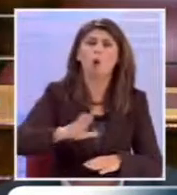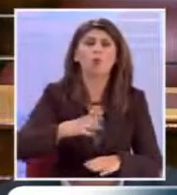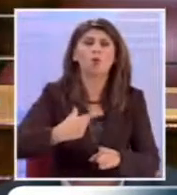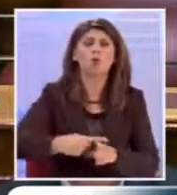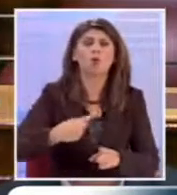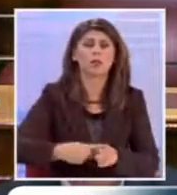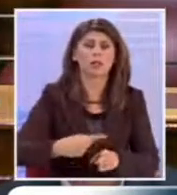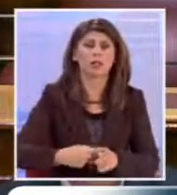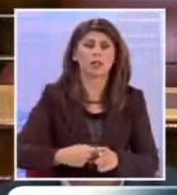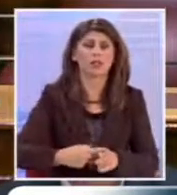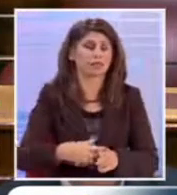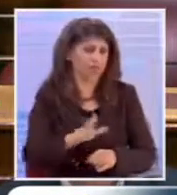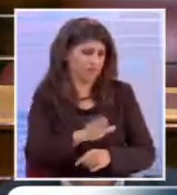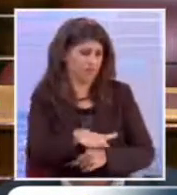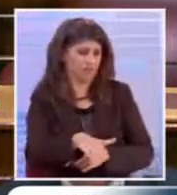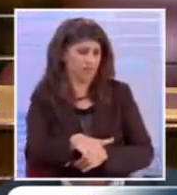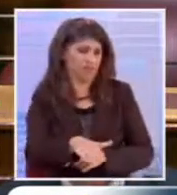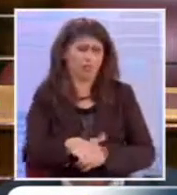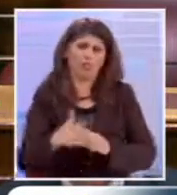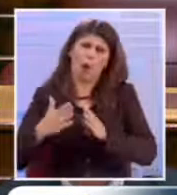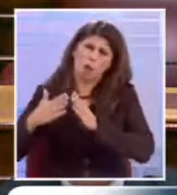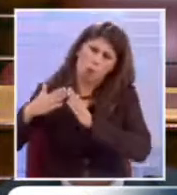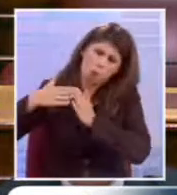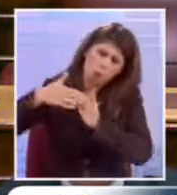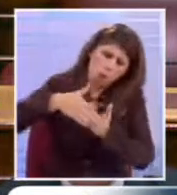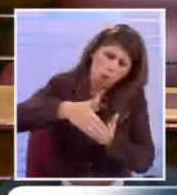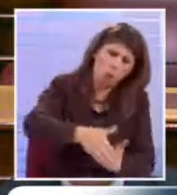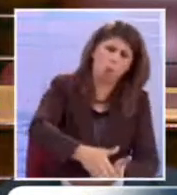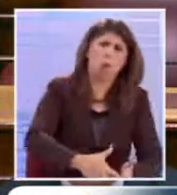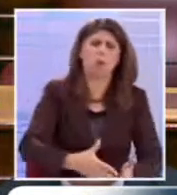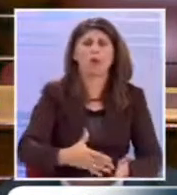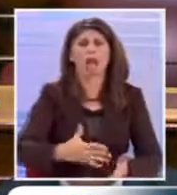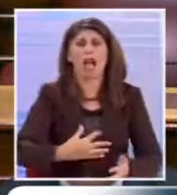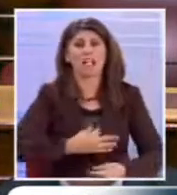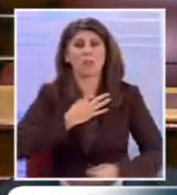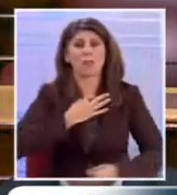απαξίωση και καταβυθίζει την αξιοπρέπειά τους στην αναξιοπρέπεια.